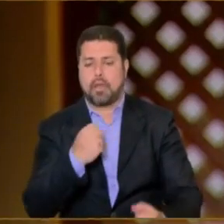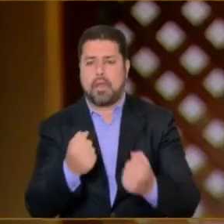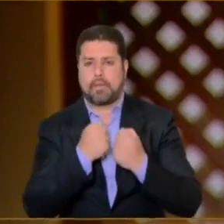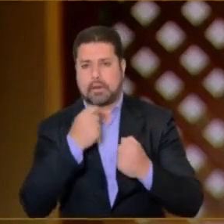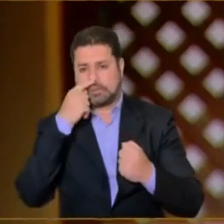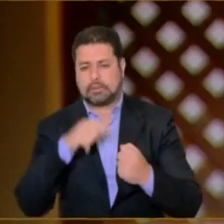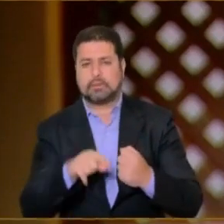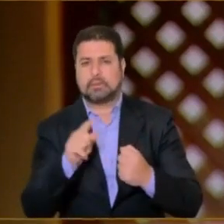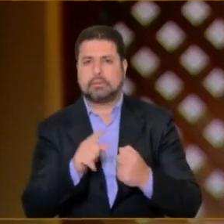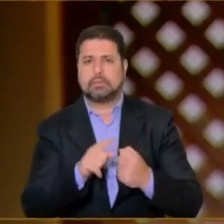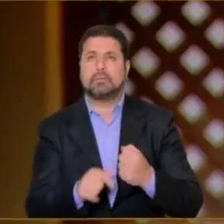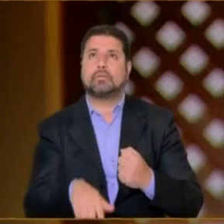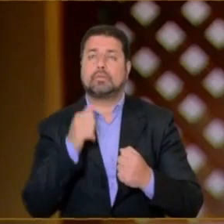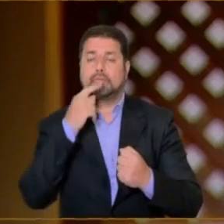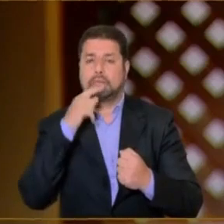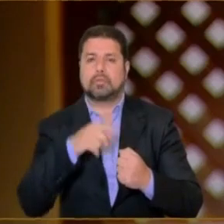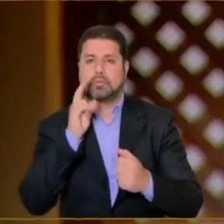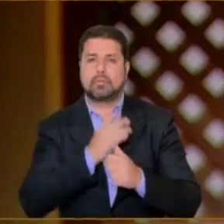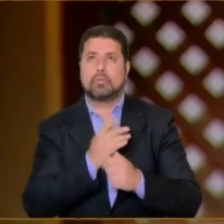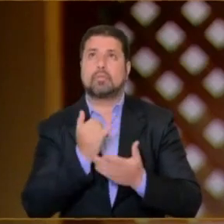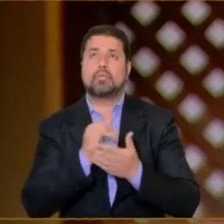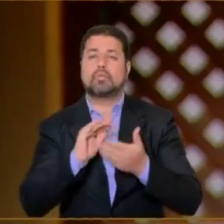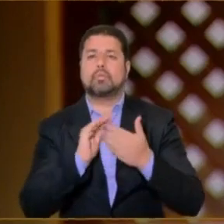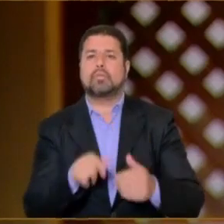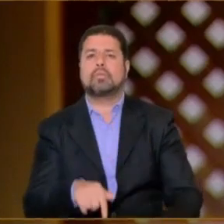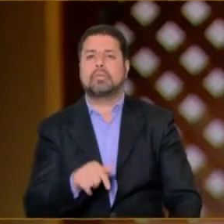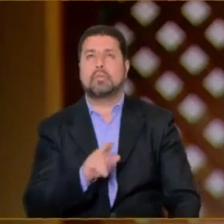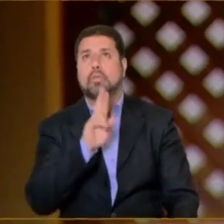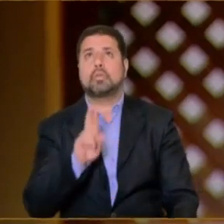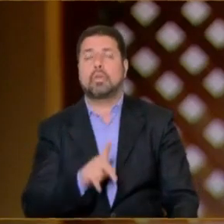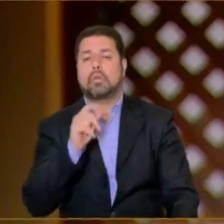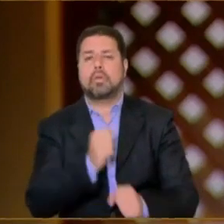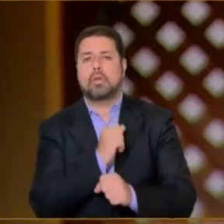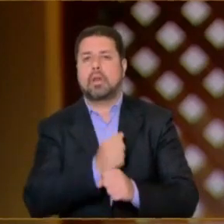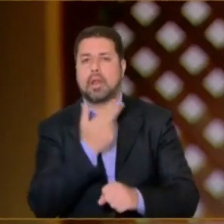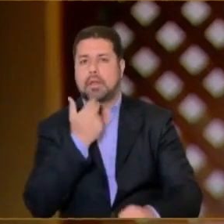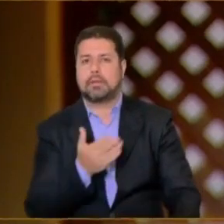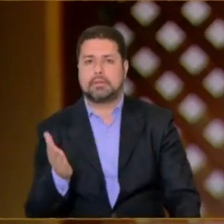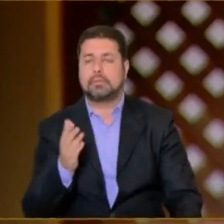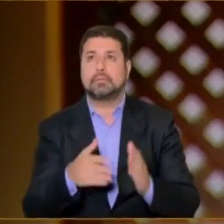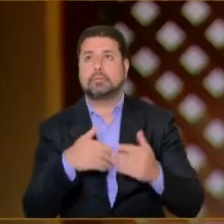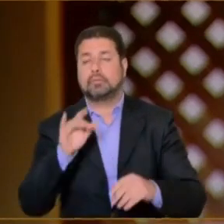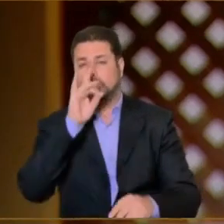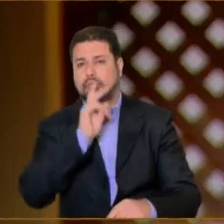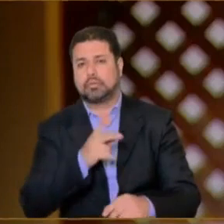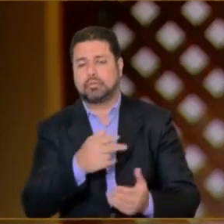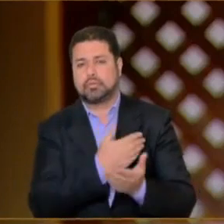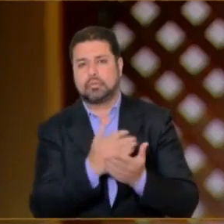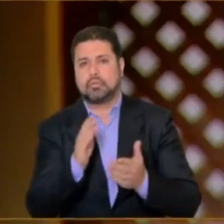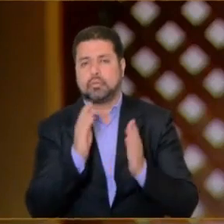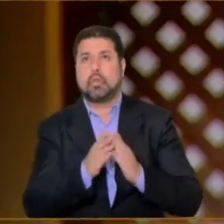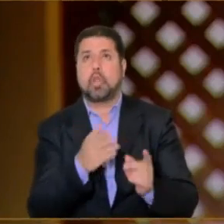تردنا خائبين فلا خاب من انت مولاه اسالك فعل الخيرات وترك المنكرات